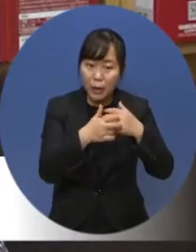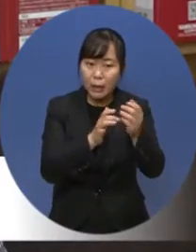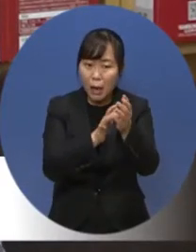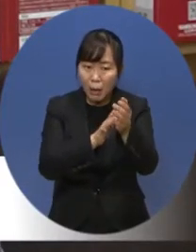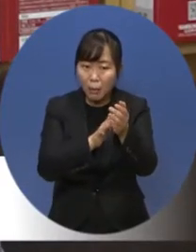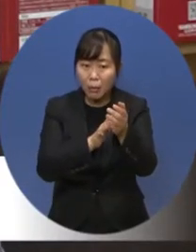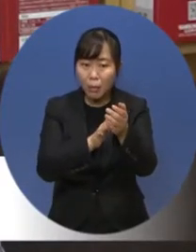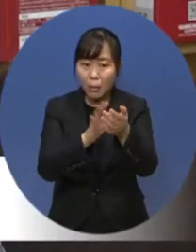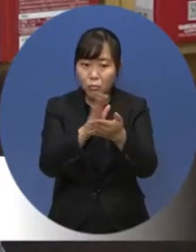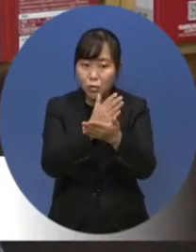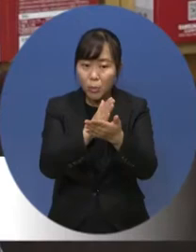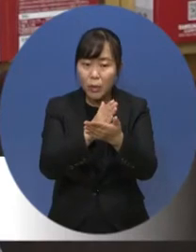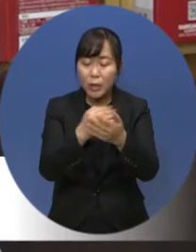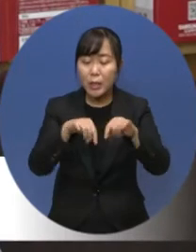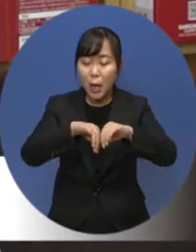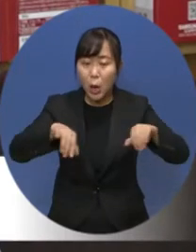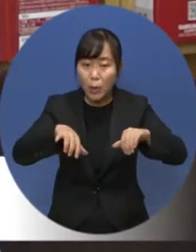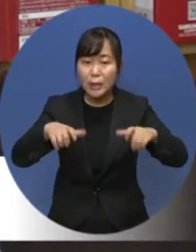없는